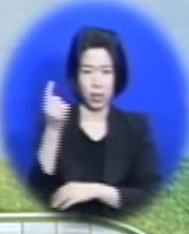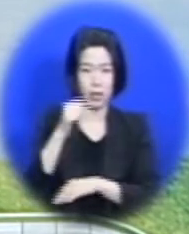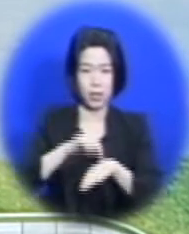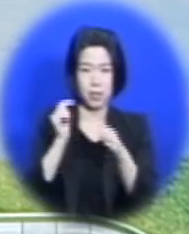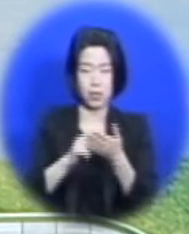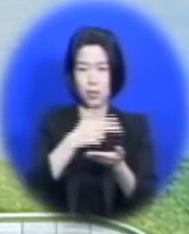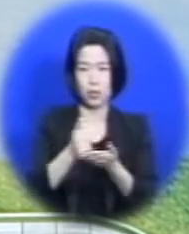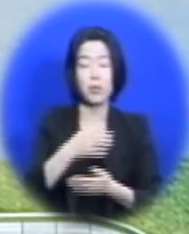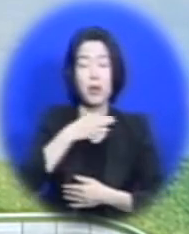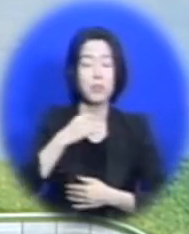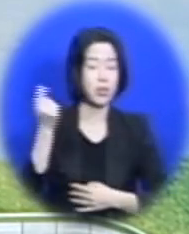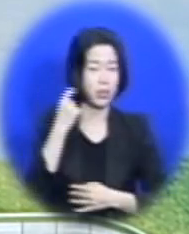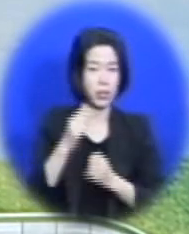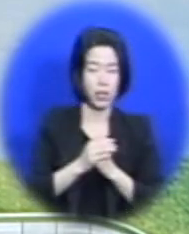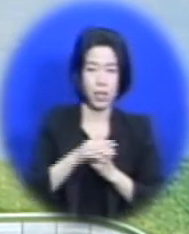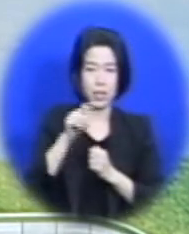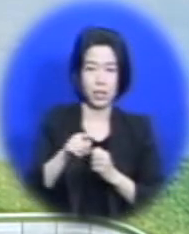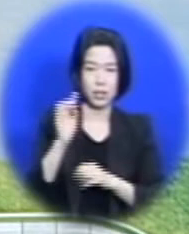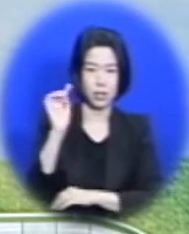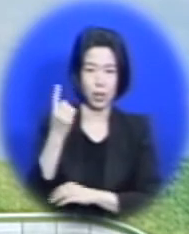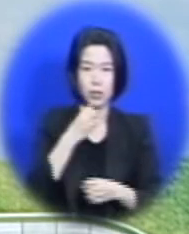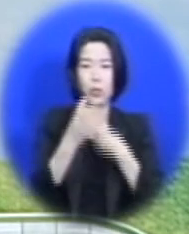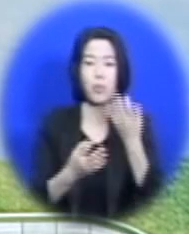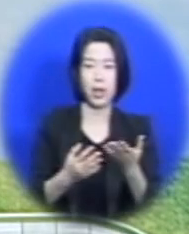주님의 음성이 들립니다. 그래서 다윗이 그것을 고백해요.